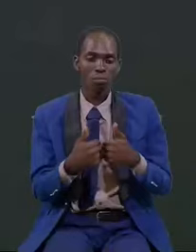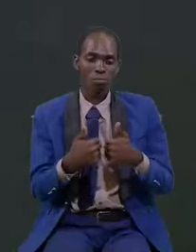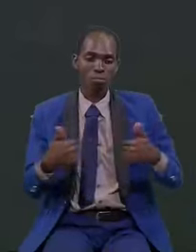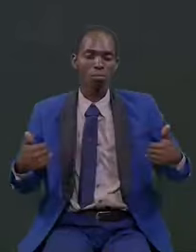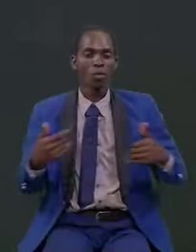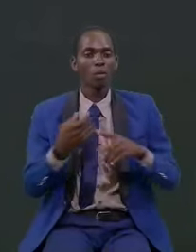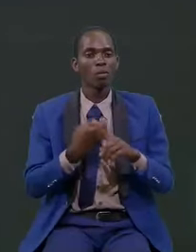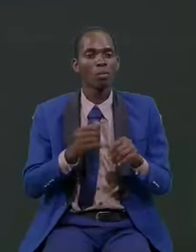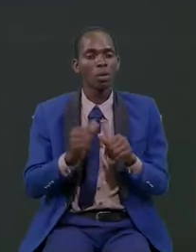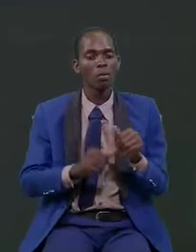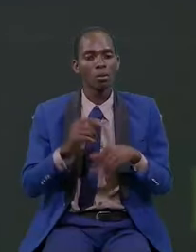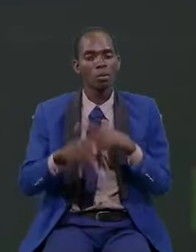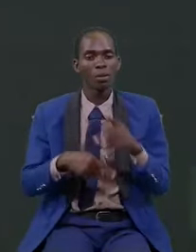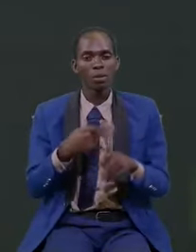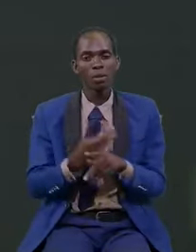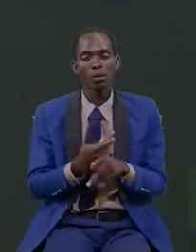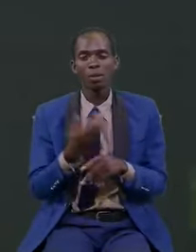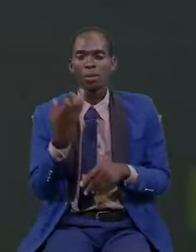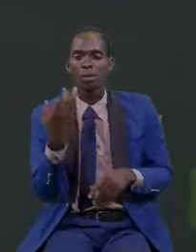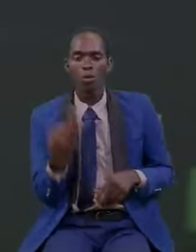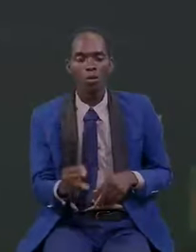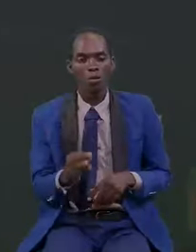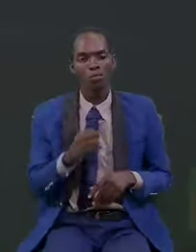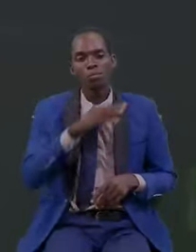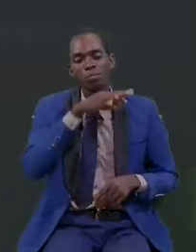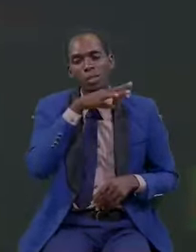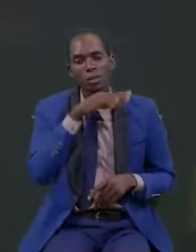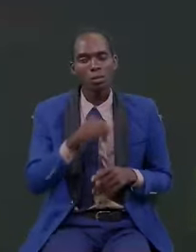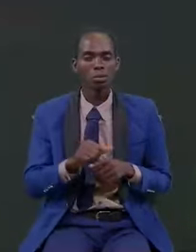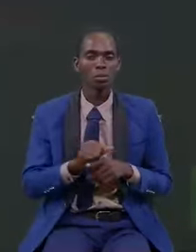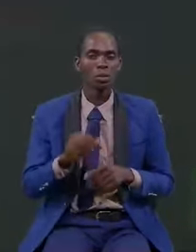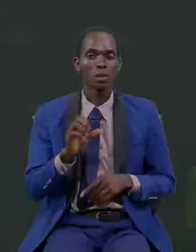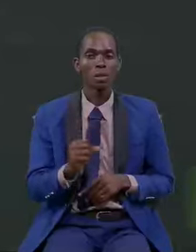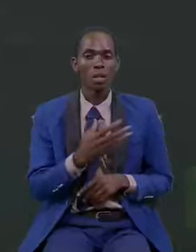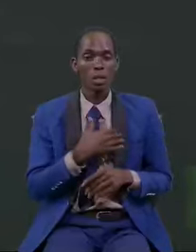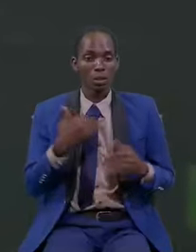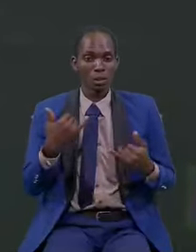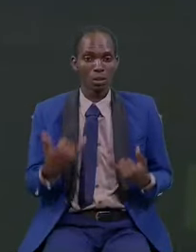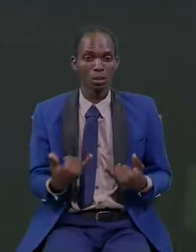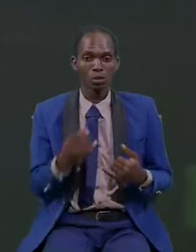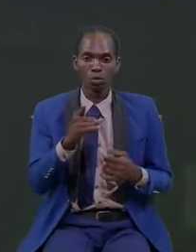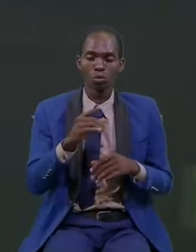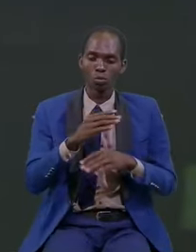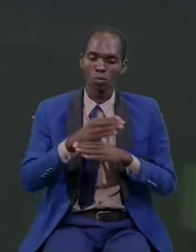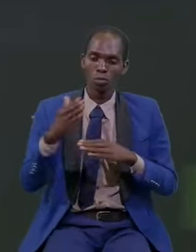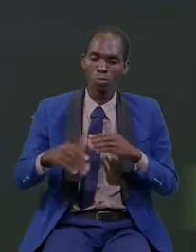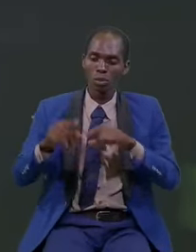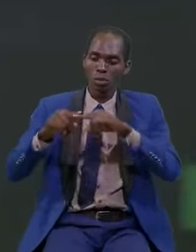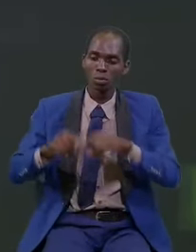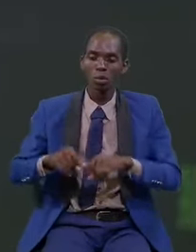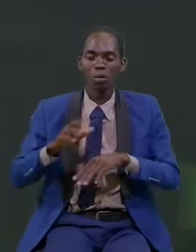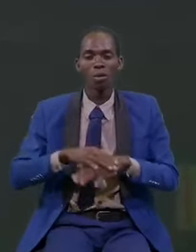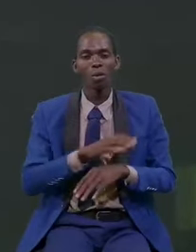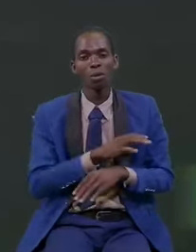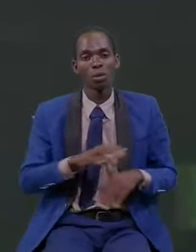l'iniquité, toute forme d'iniquité. Et maintenant, vous vous appuyez sur Christ,